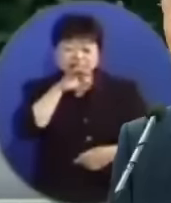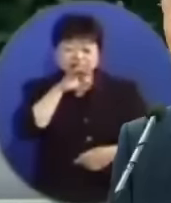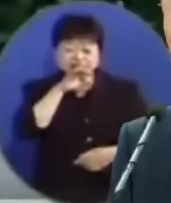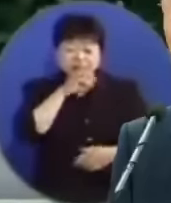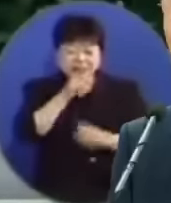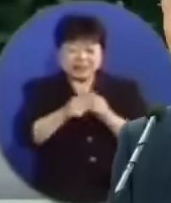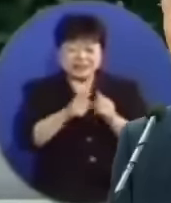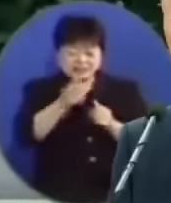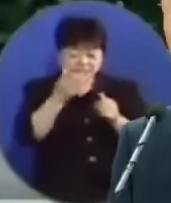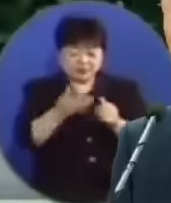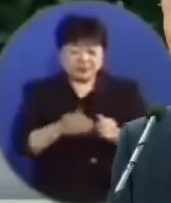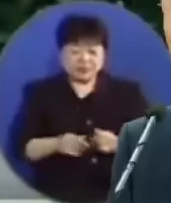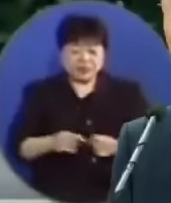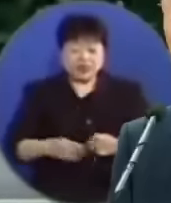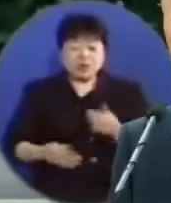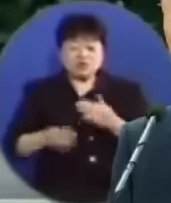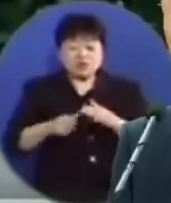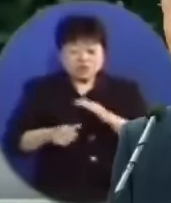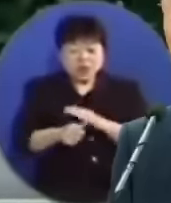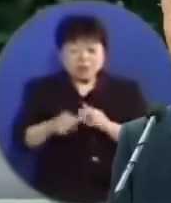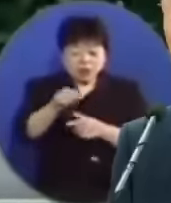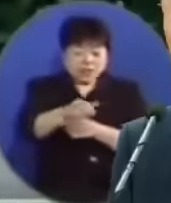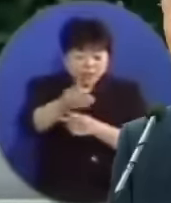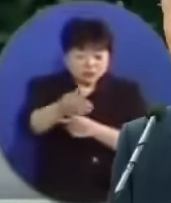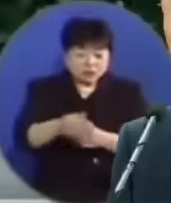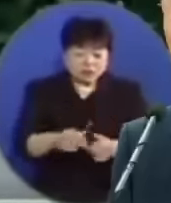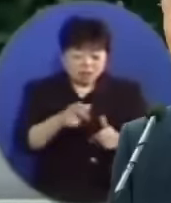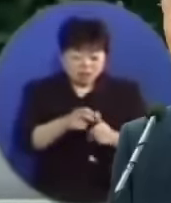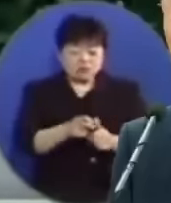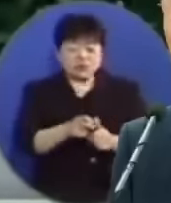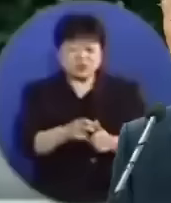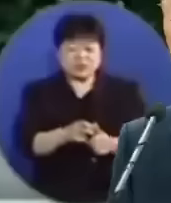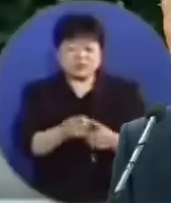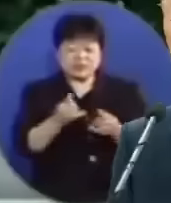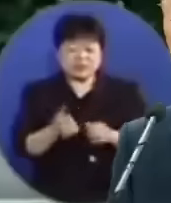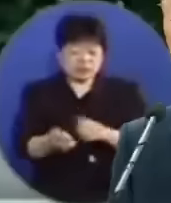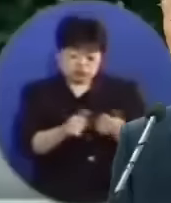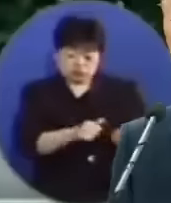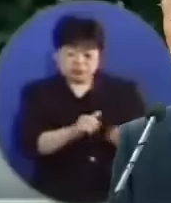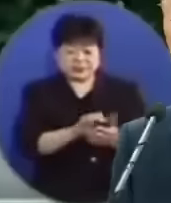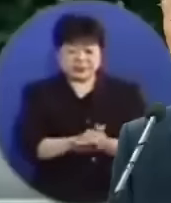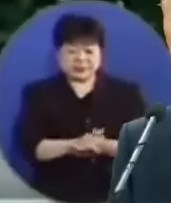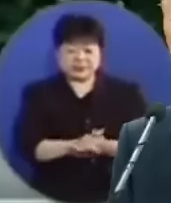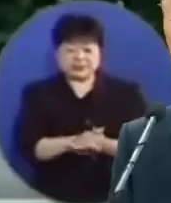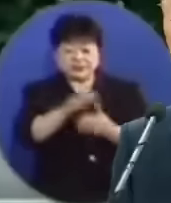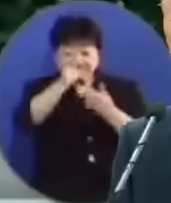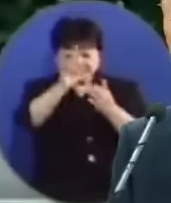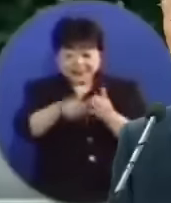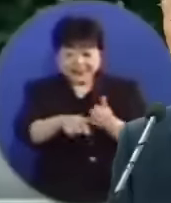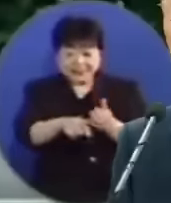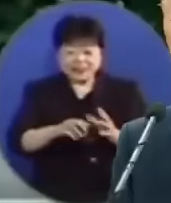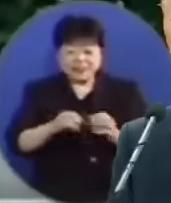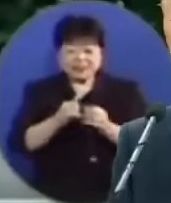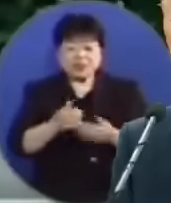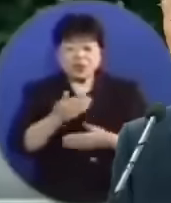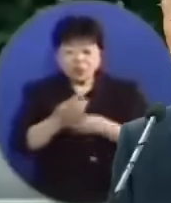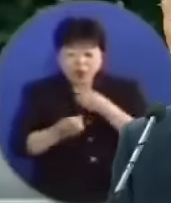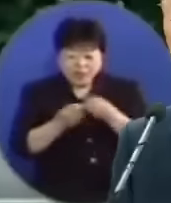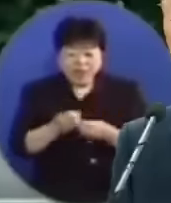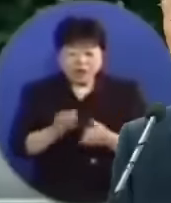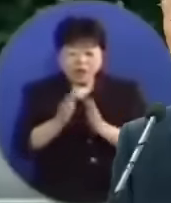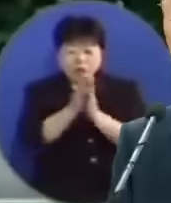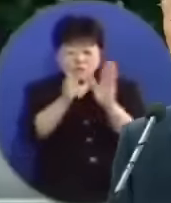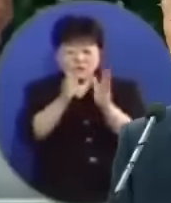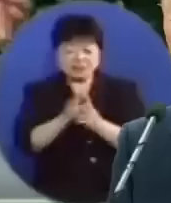불평함에 하나님이 불뱀을 허락해서 불뱀이 와서 그들을 물고 찢게 해서 많은 사람이 죽었습니다. 그때 백성들이 회개를 하며